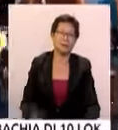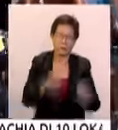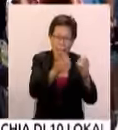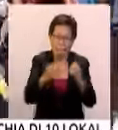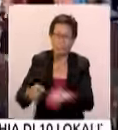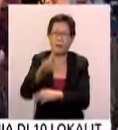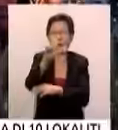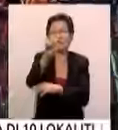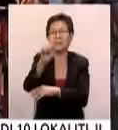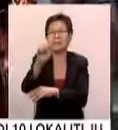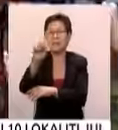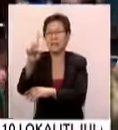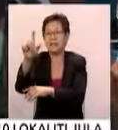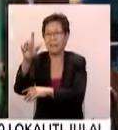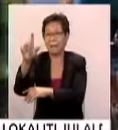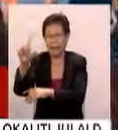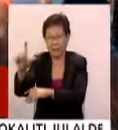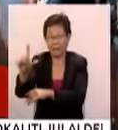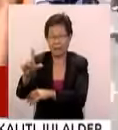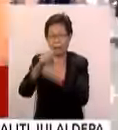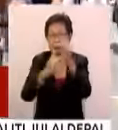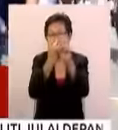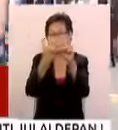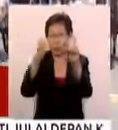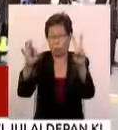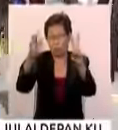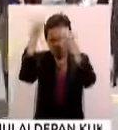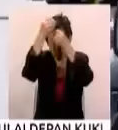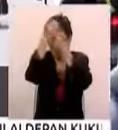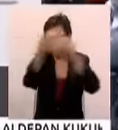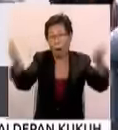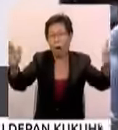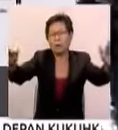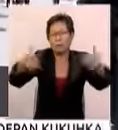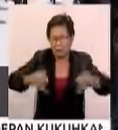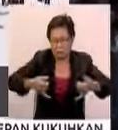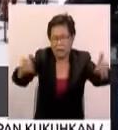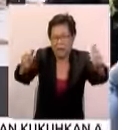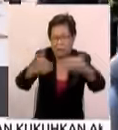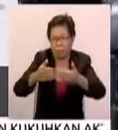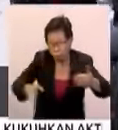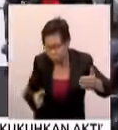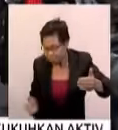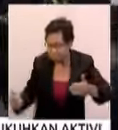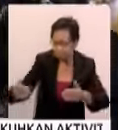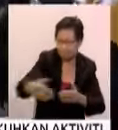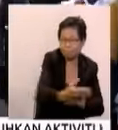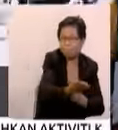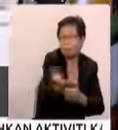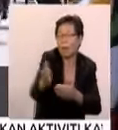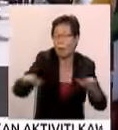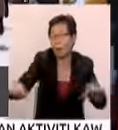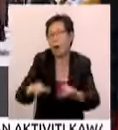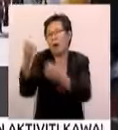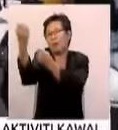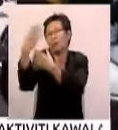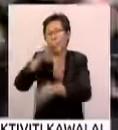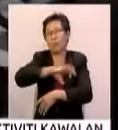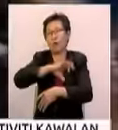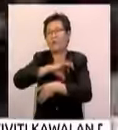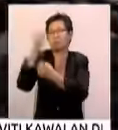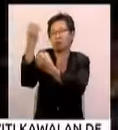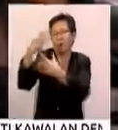Penganjur LTDL 2019 Human Voyage mengumumkan penutupan jalan dan lencongan yang akan dilaksanakan bahagian trafik polis